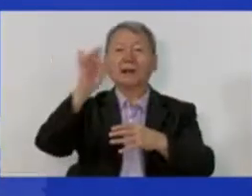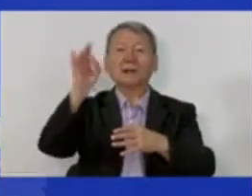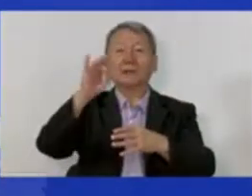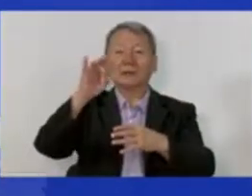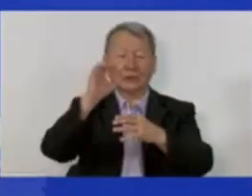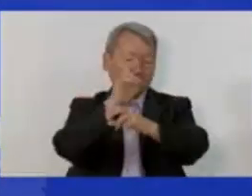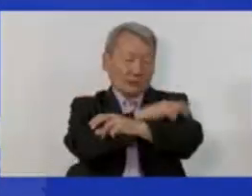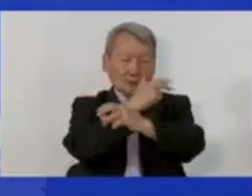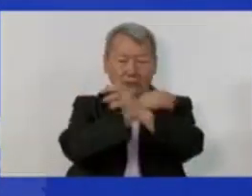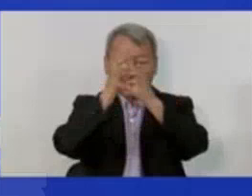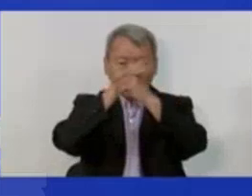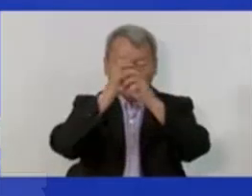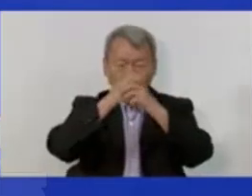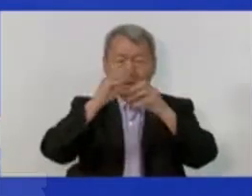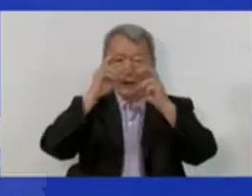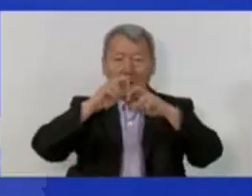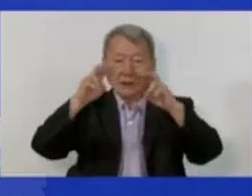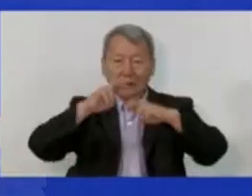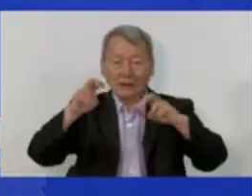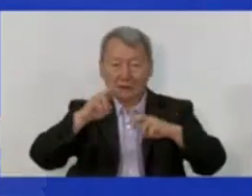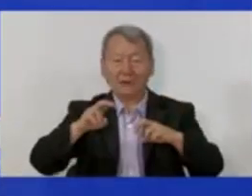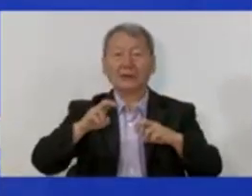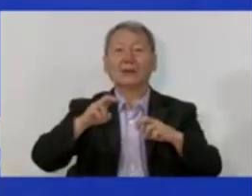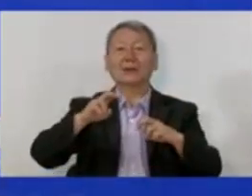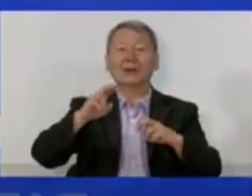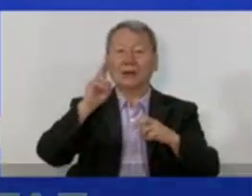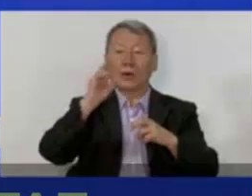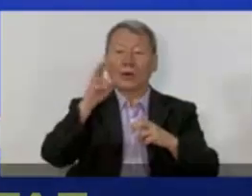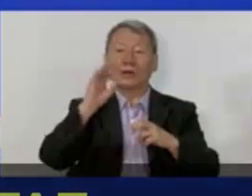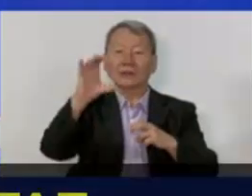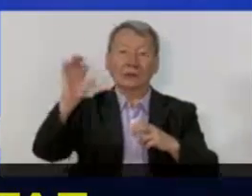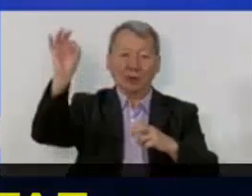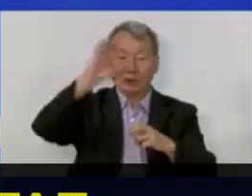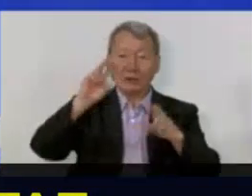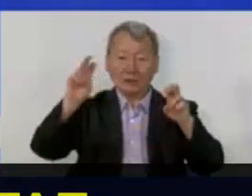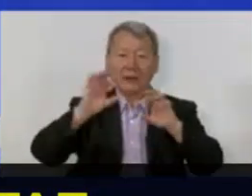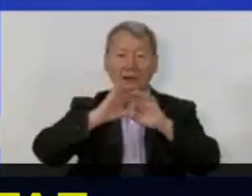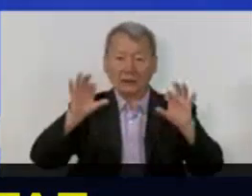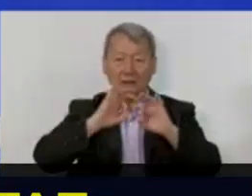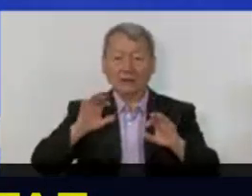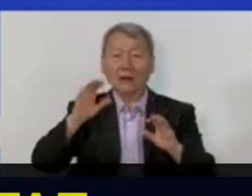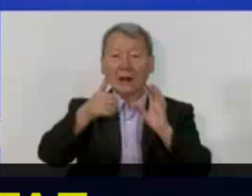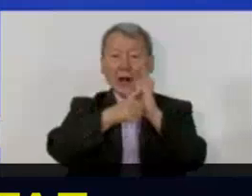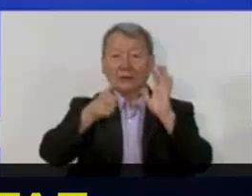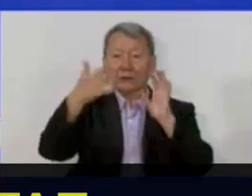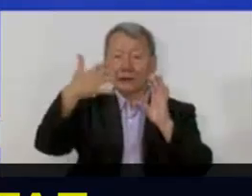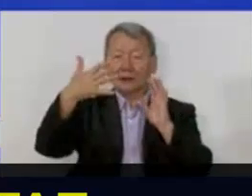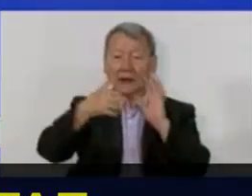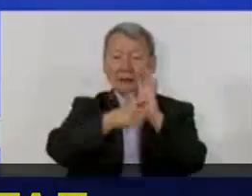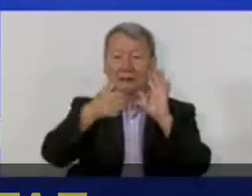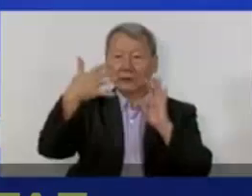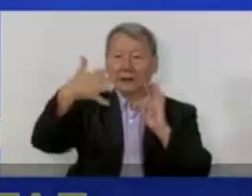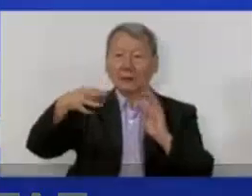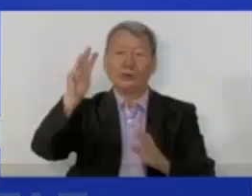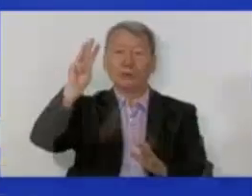республикамызда лабораториялық және клиникалық эпидемиологиялық тастықталған COVID-19 диагнозы қойылған 653 бейтап